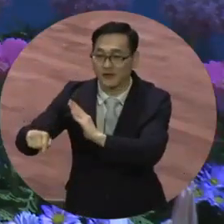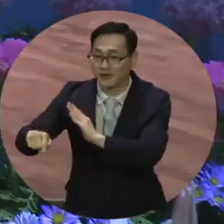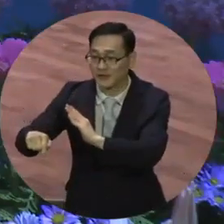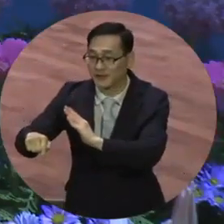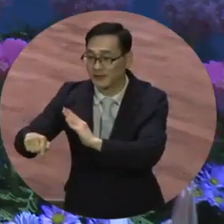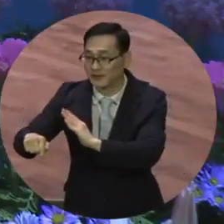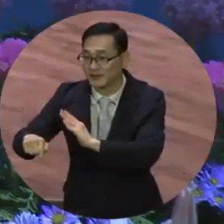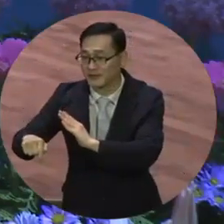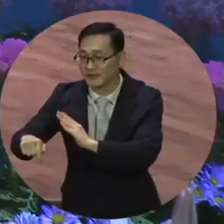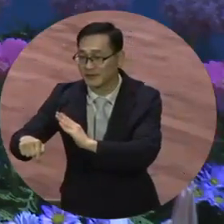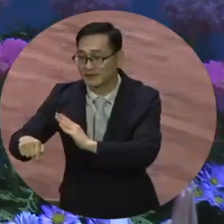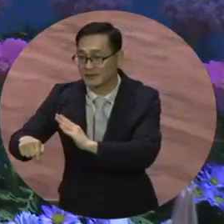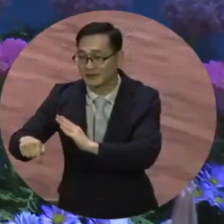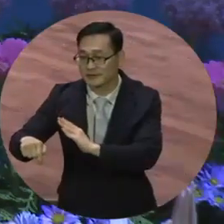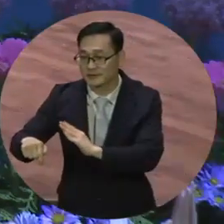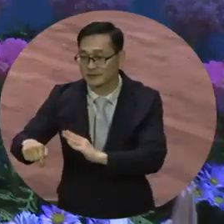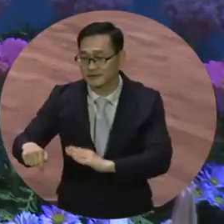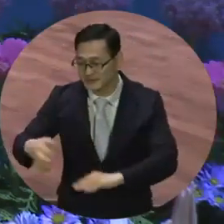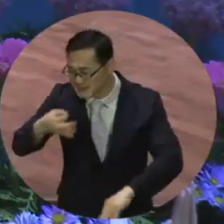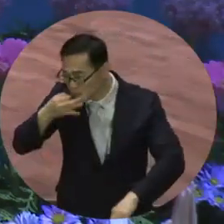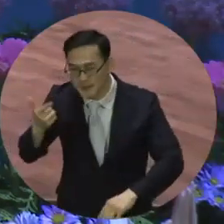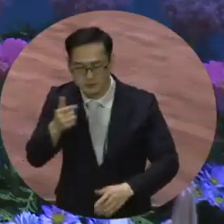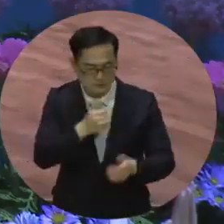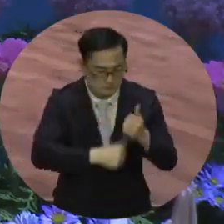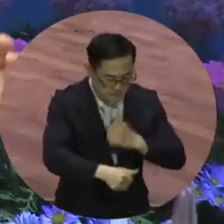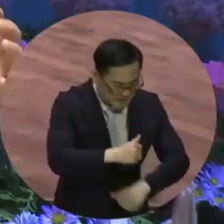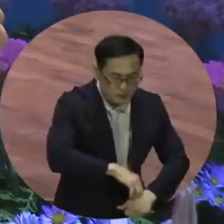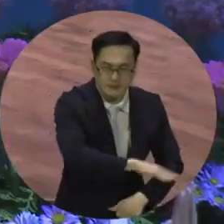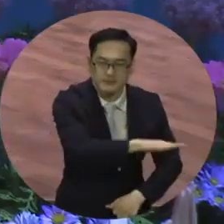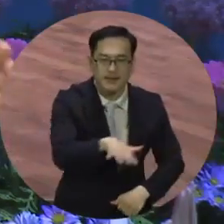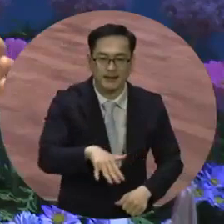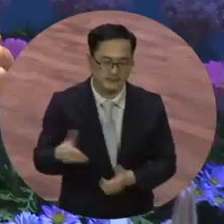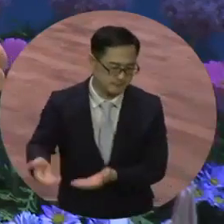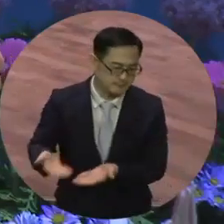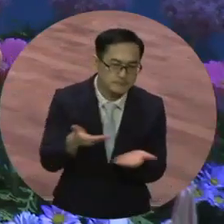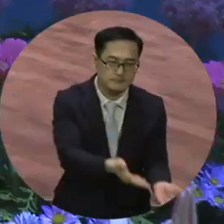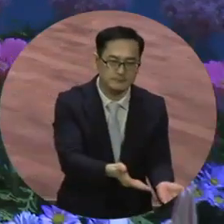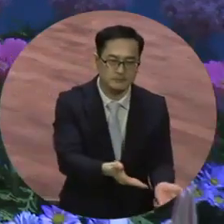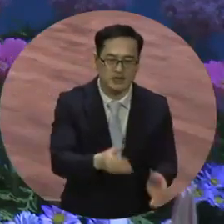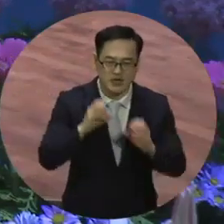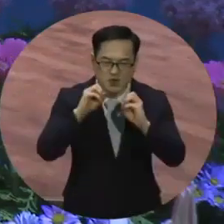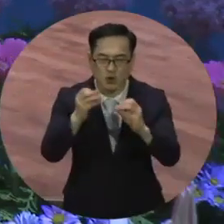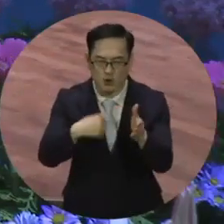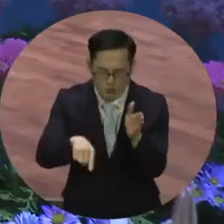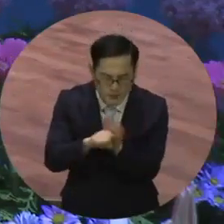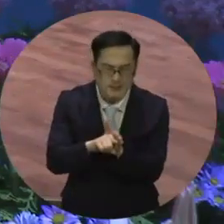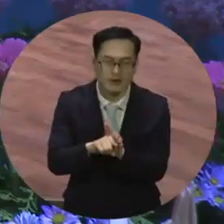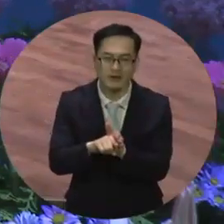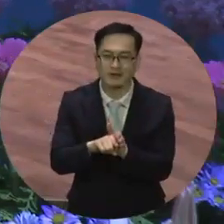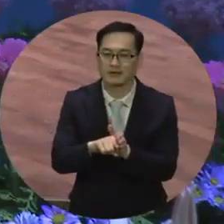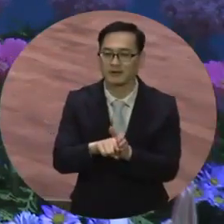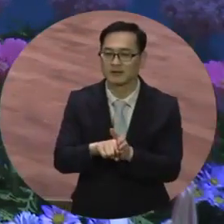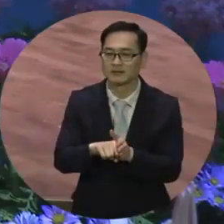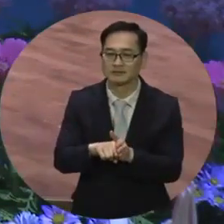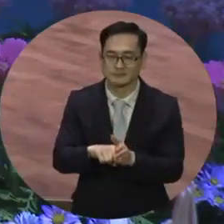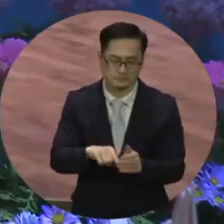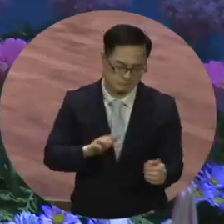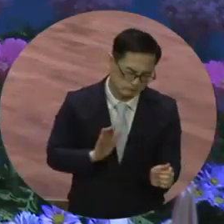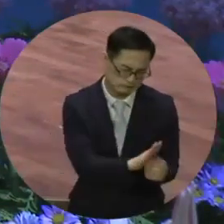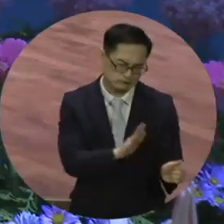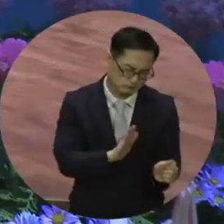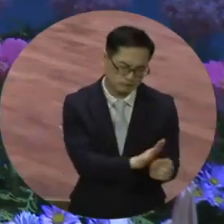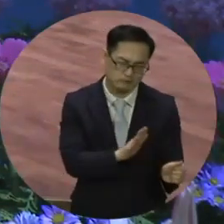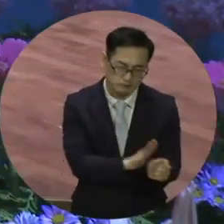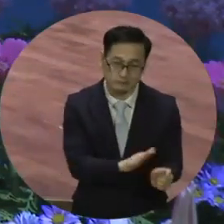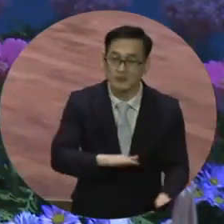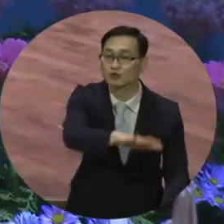않고 오직 후대들과 우리 렘넌트들과 우리 성교를 위해서 그렇게 헌신할 수 있도록 해주는 것이 우리의